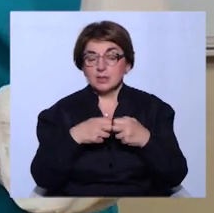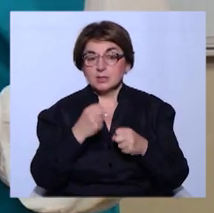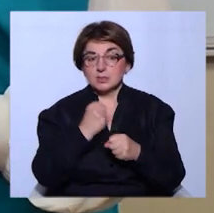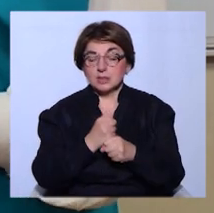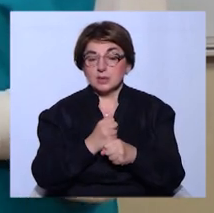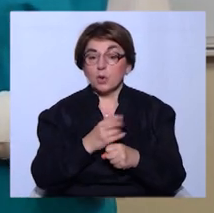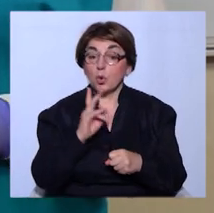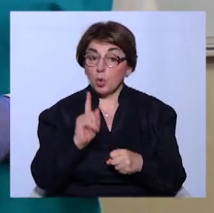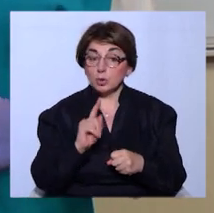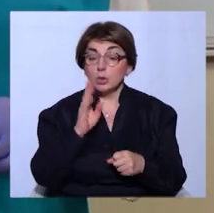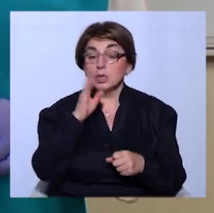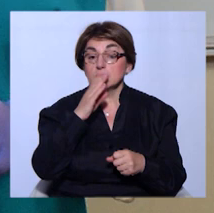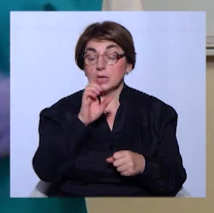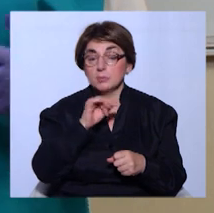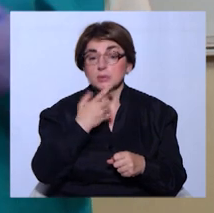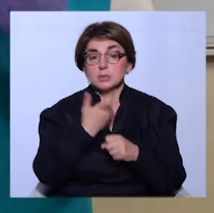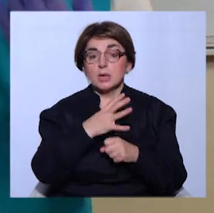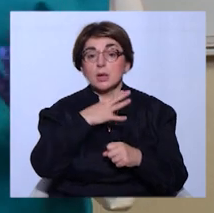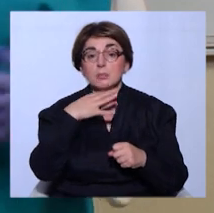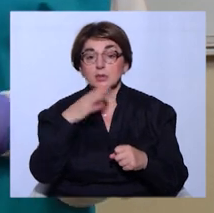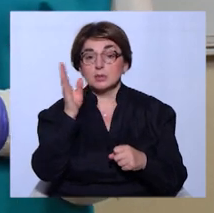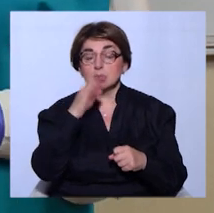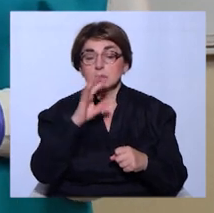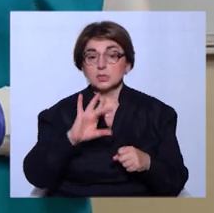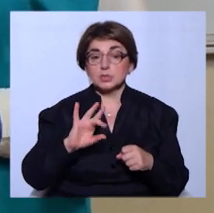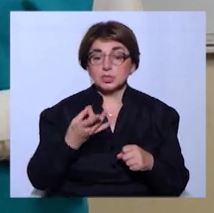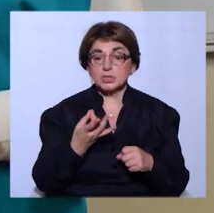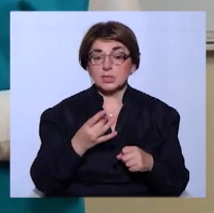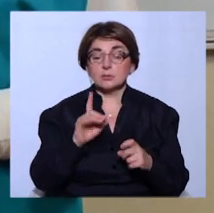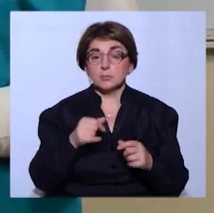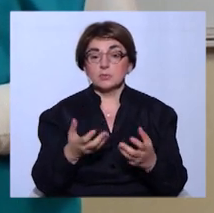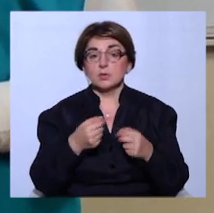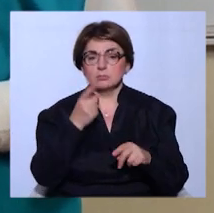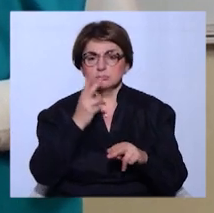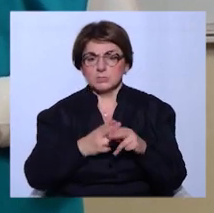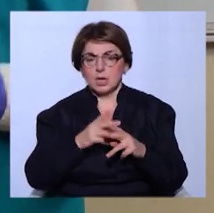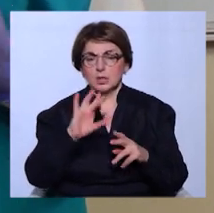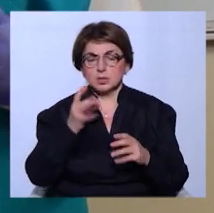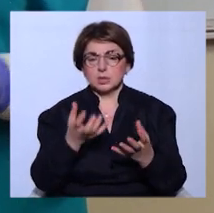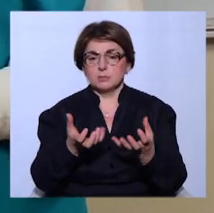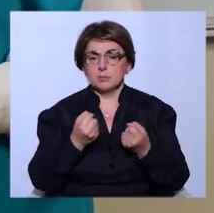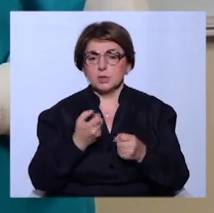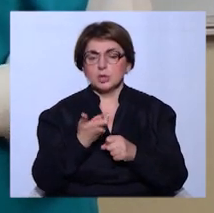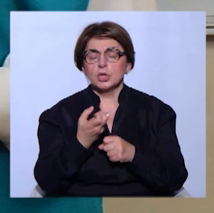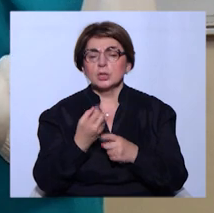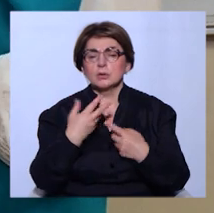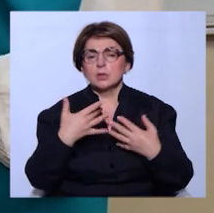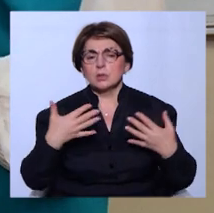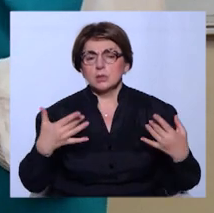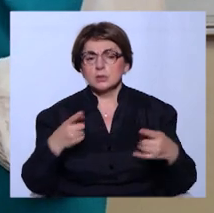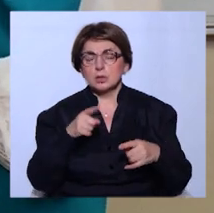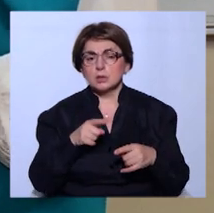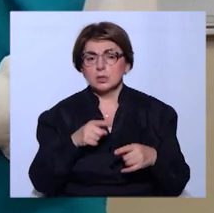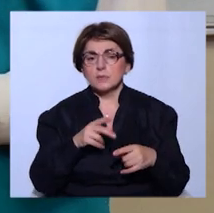ხოლო წყალბადს უამრავი გამოყენება აქვს, მაგალითად, თხევადი ცხიმიდან შეიძლება მყარი ცხიმი მივიღოთ და კიდევ უამრავი რამ.